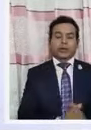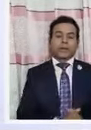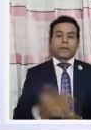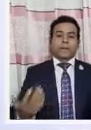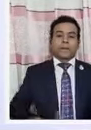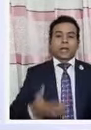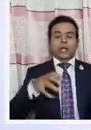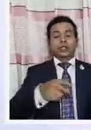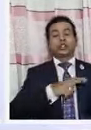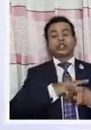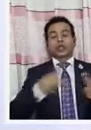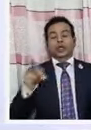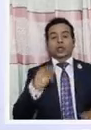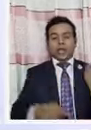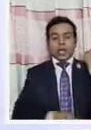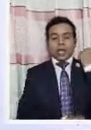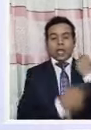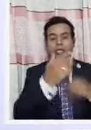খালি আছে 18টি।